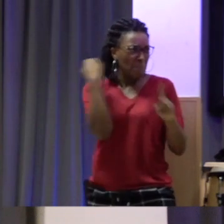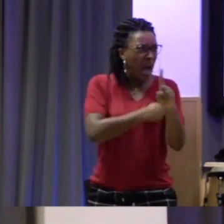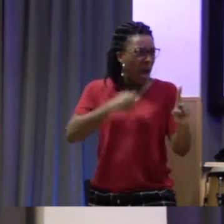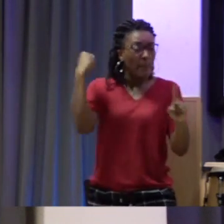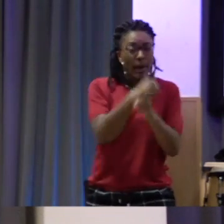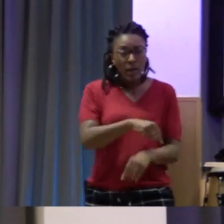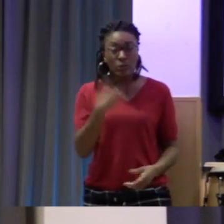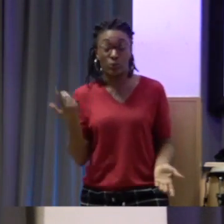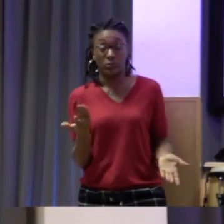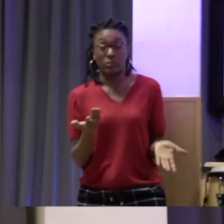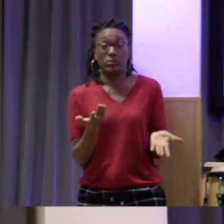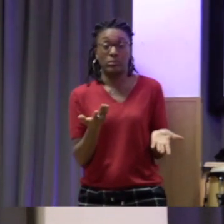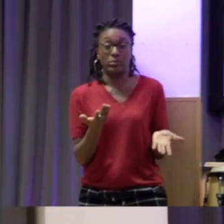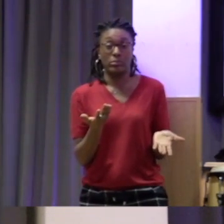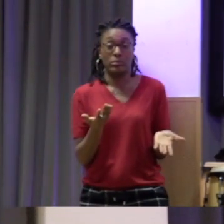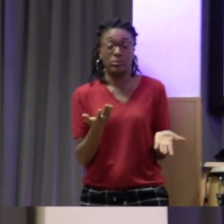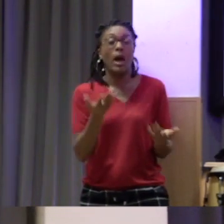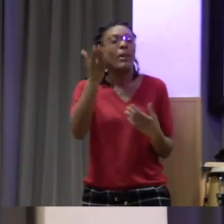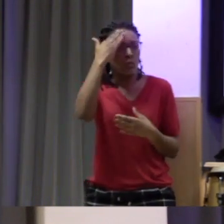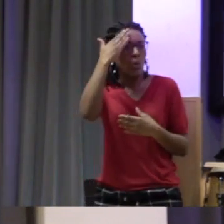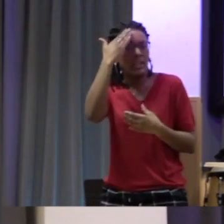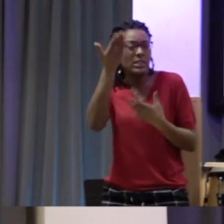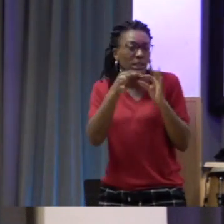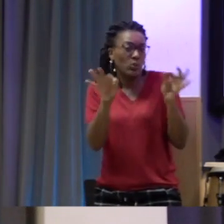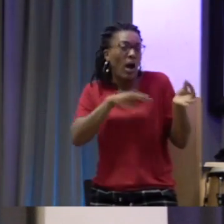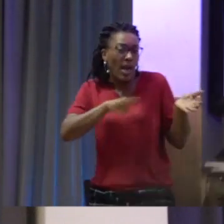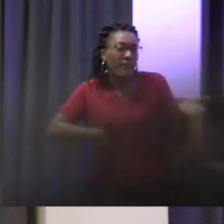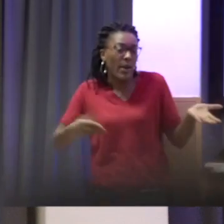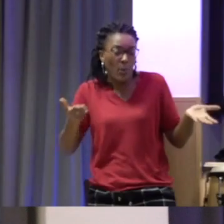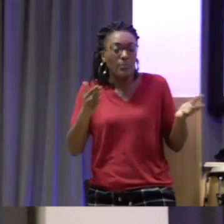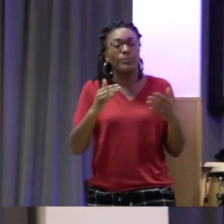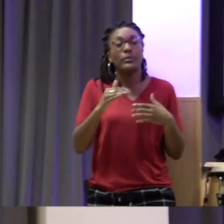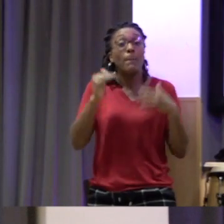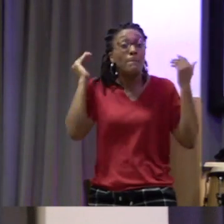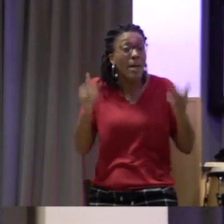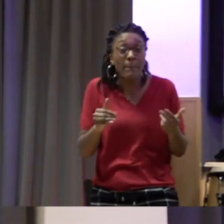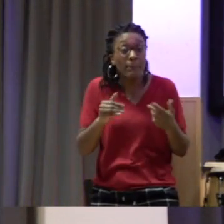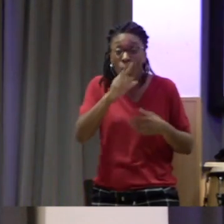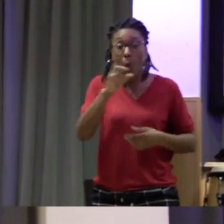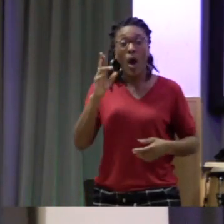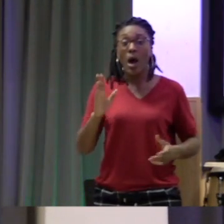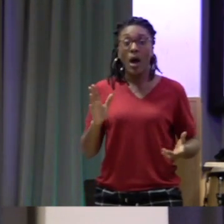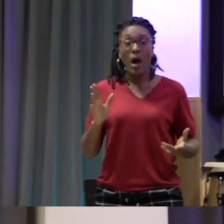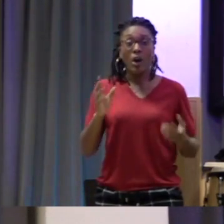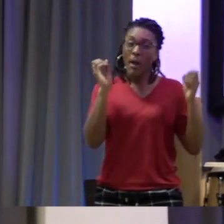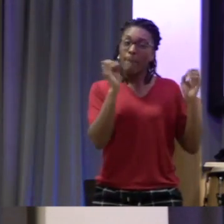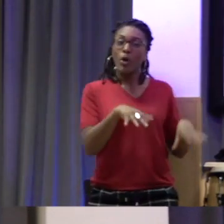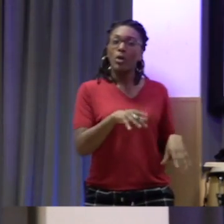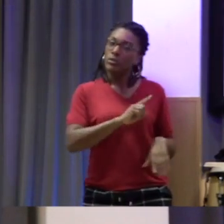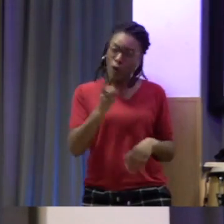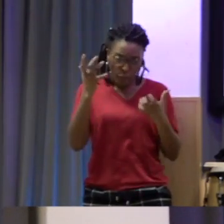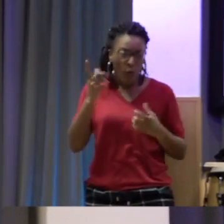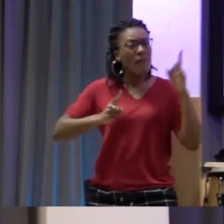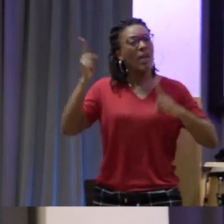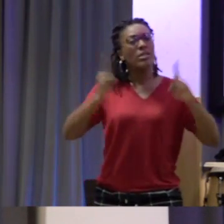les tuent. Vous connaissez la suite, car malgré ces incidents, le roi n'abandonne pas l'idée de célébrer